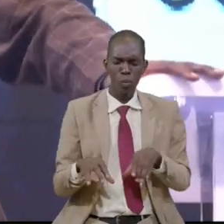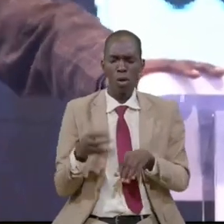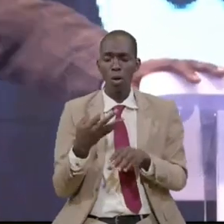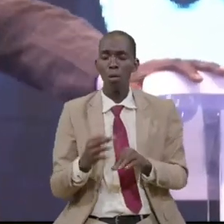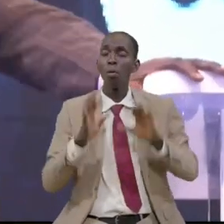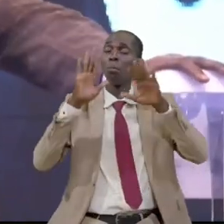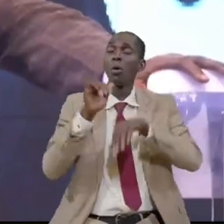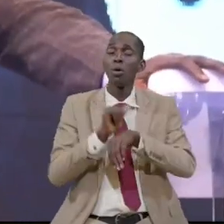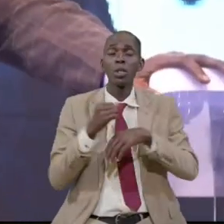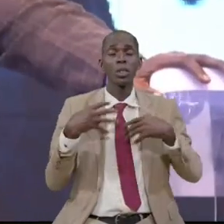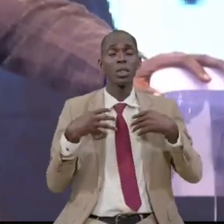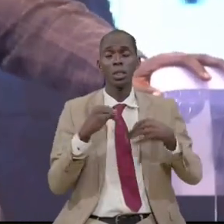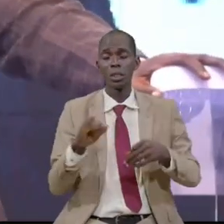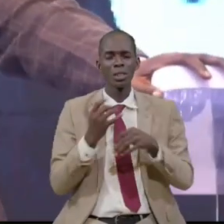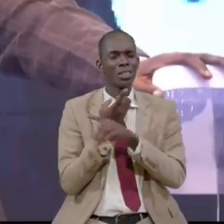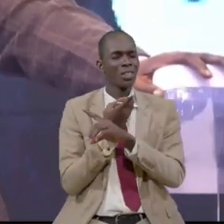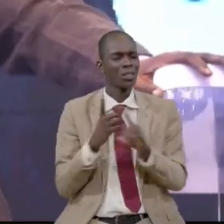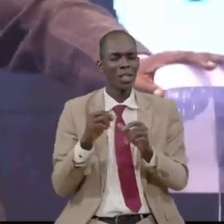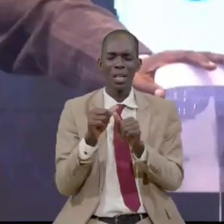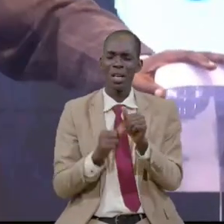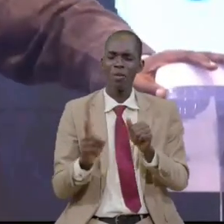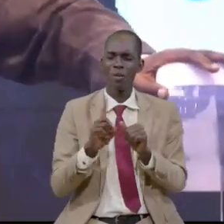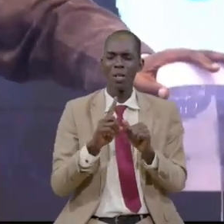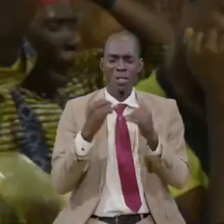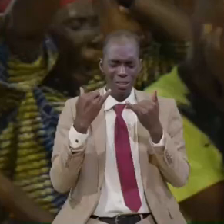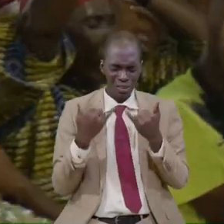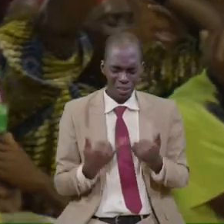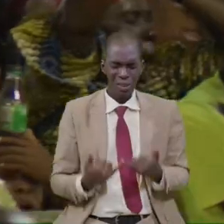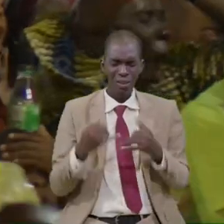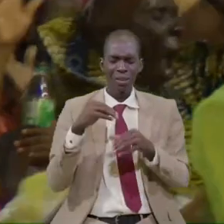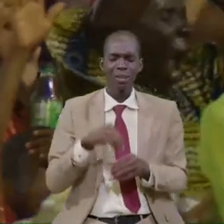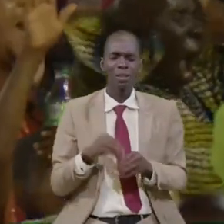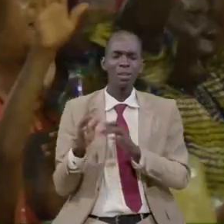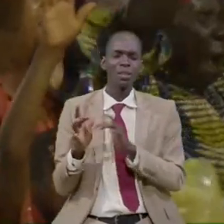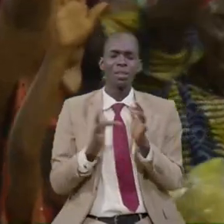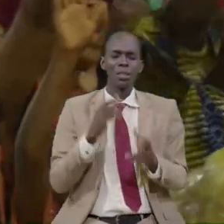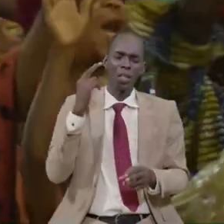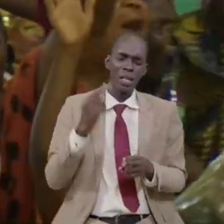guérison, de délivrance partout, maintenant, au nom de Jésus-Christ.